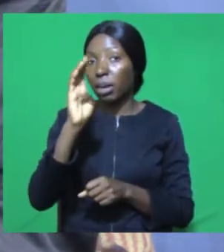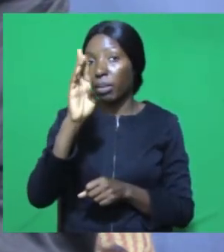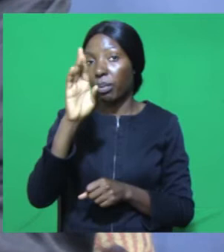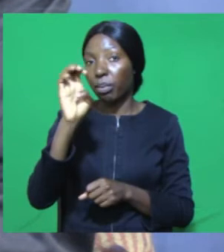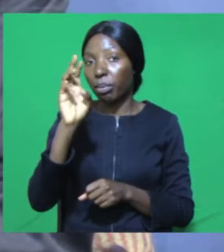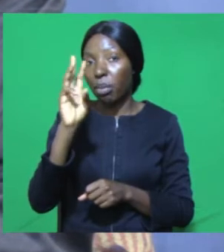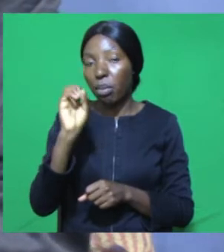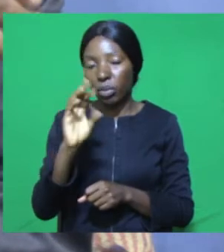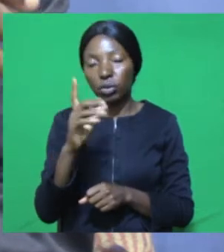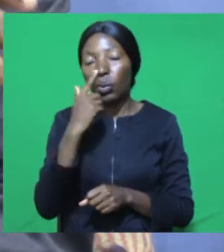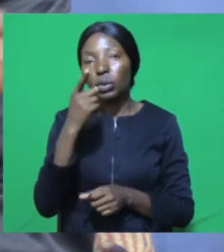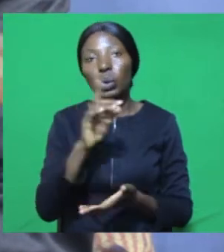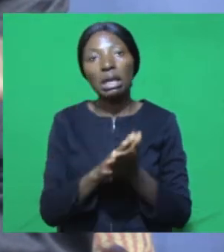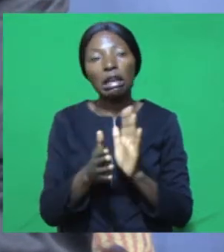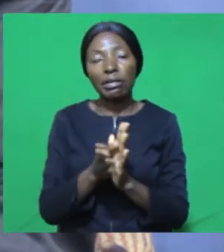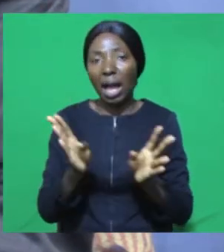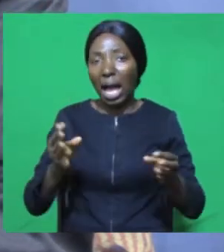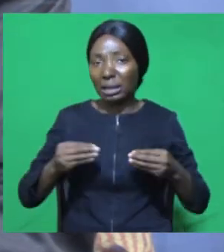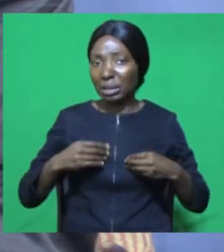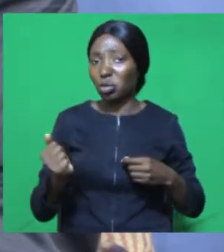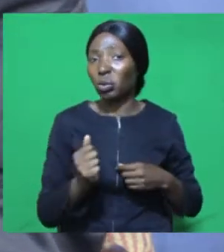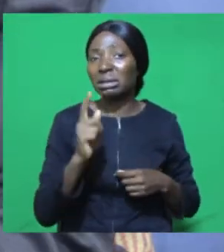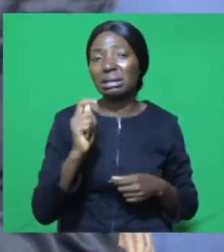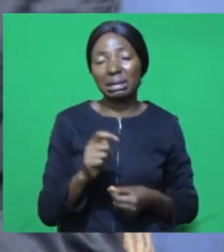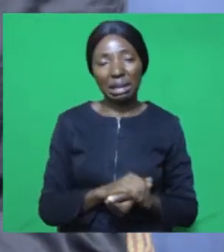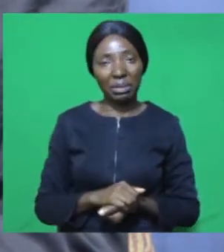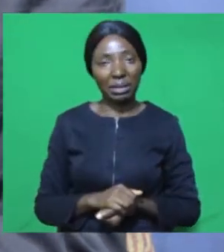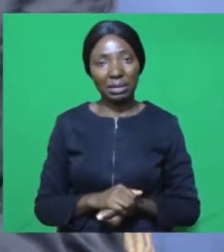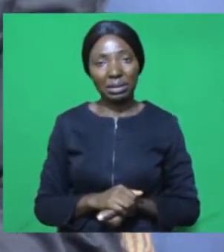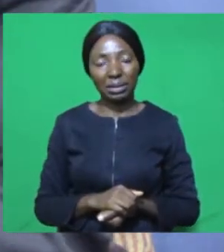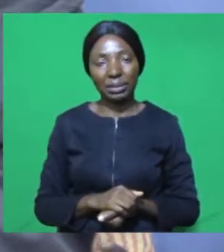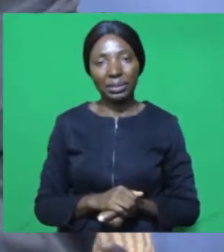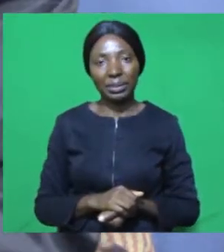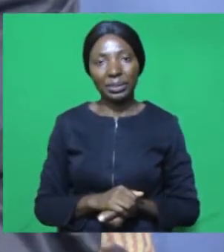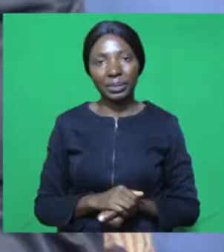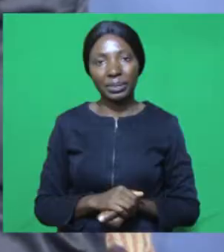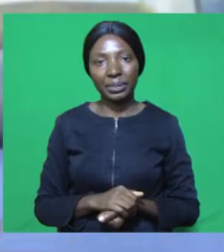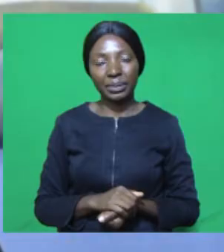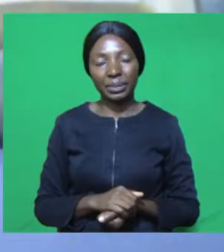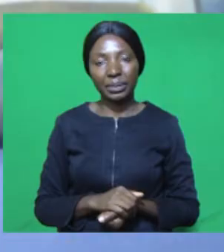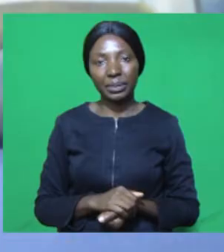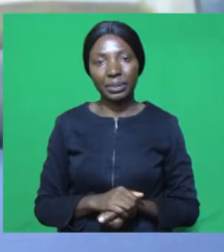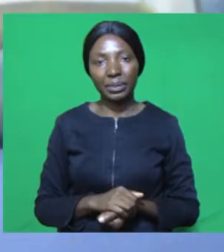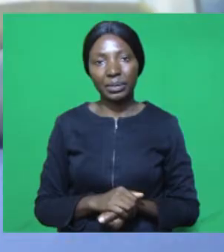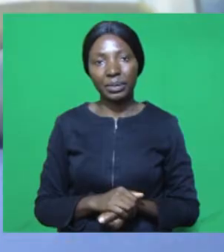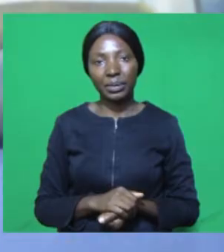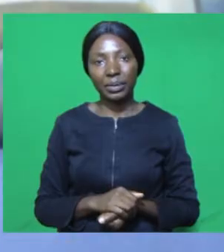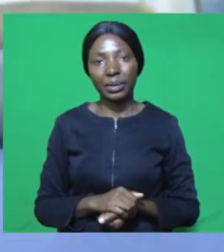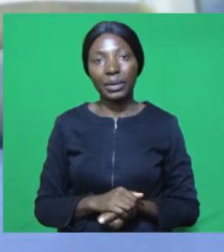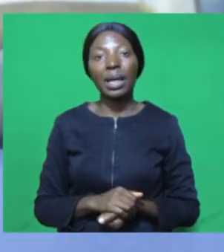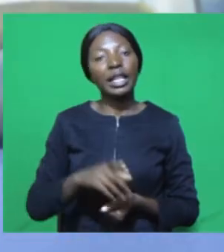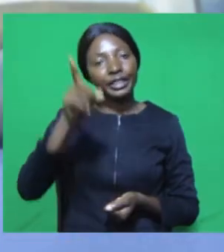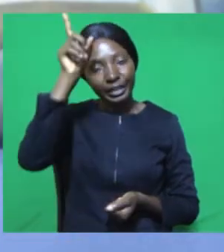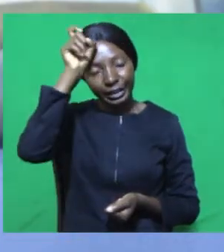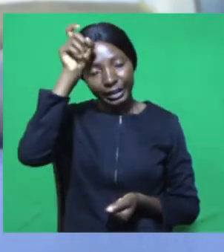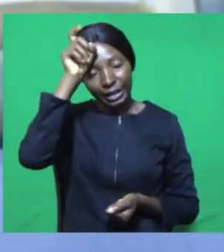kana uchiramba Old Testament iri iyo inojekesa. Pastor tibatsire ipapo chichi nechichiti. Tingati